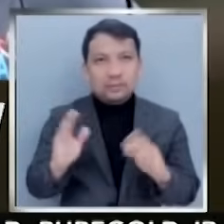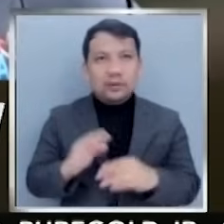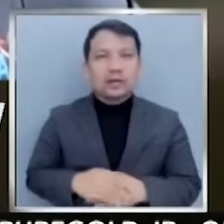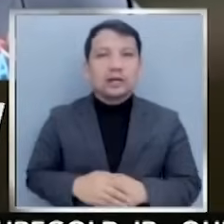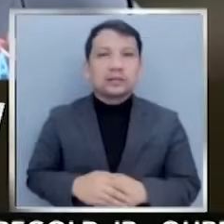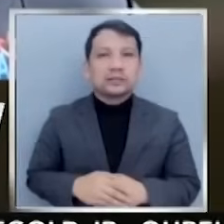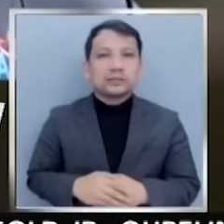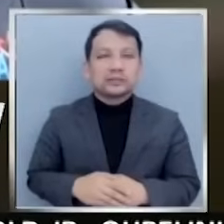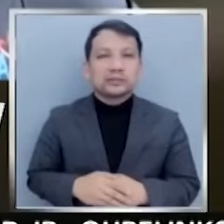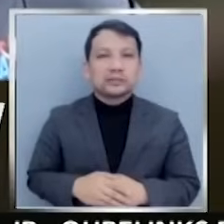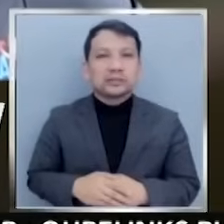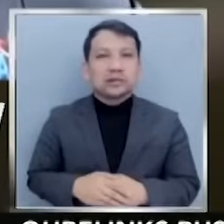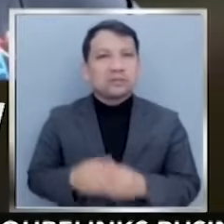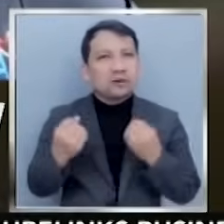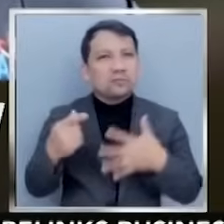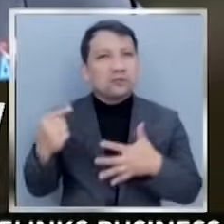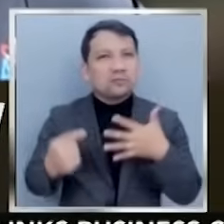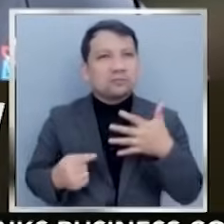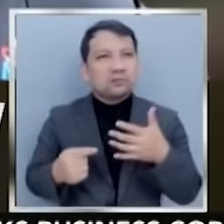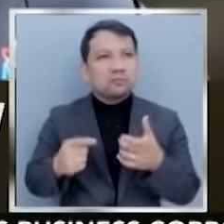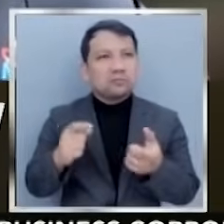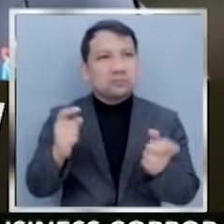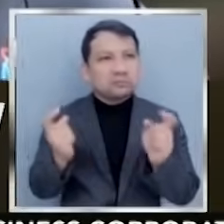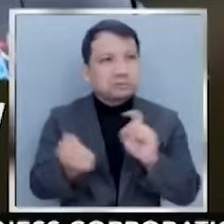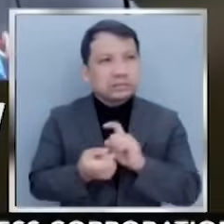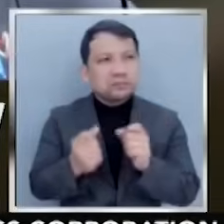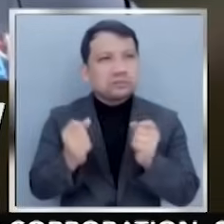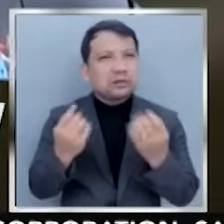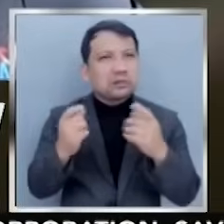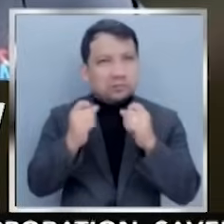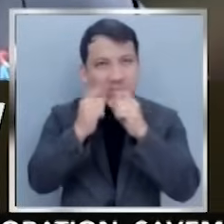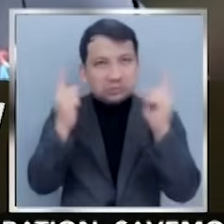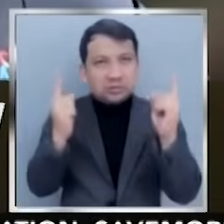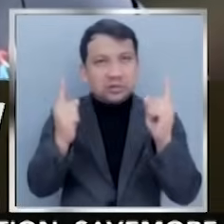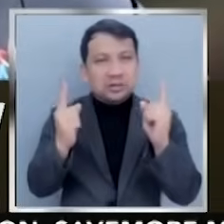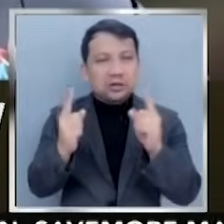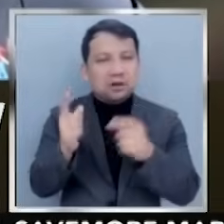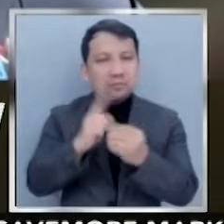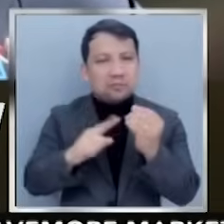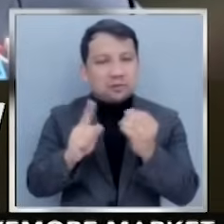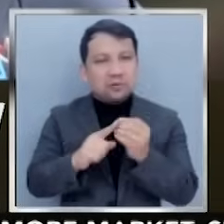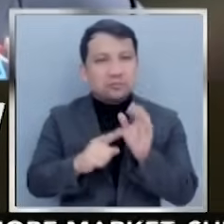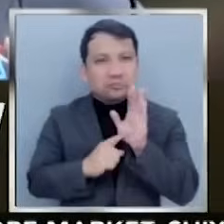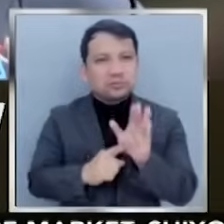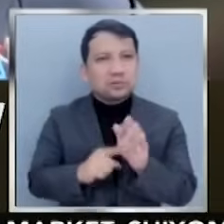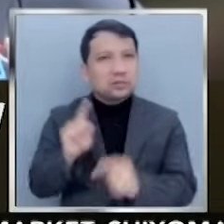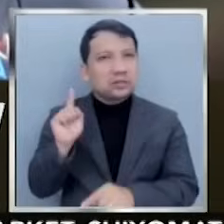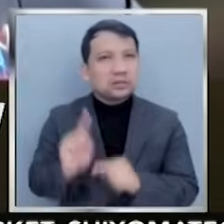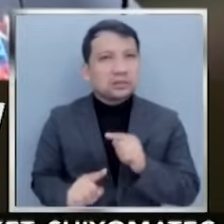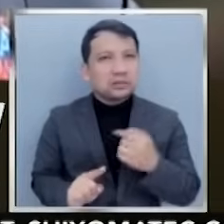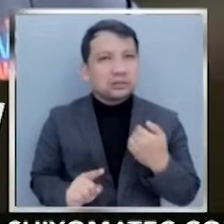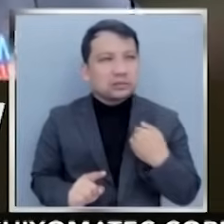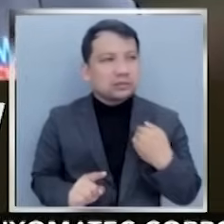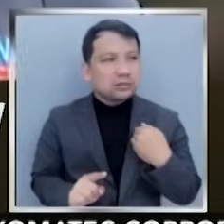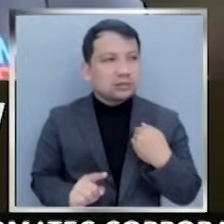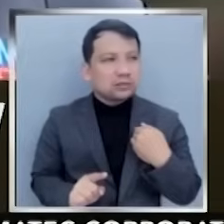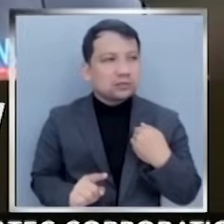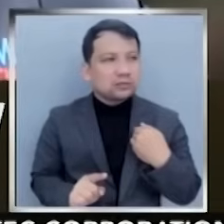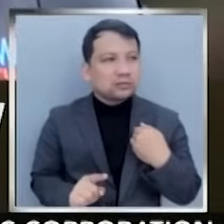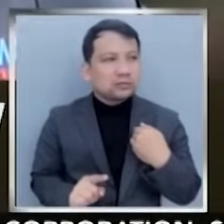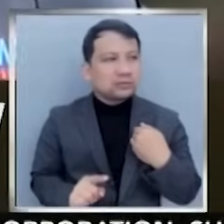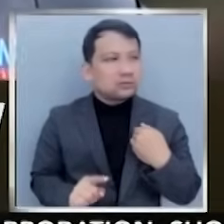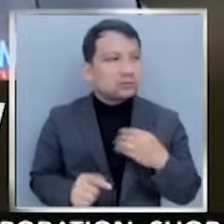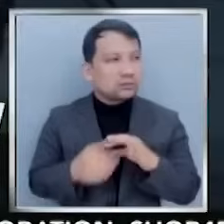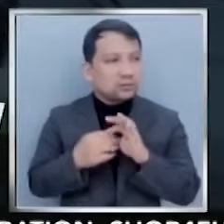Kaya there's a lot of twists, a lot of surprises. So, hindi mo talaga pwedeng mag-skip na